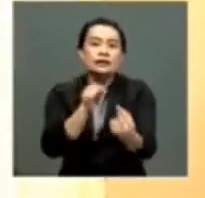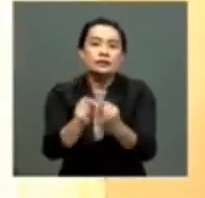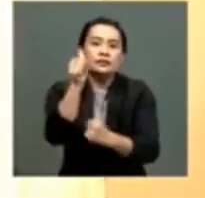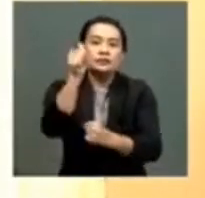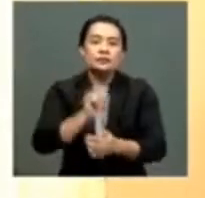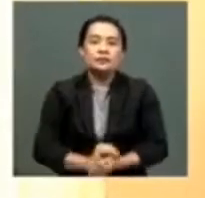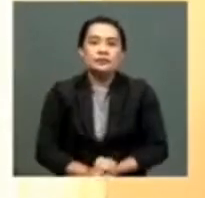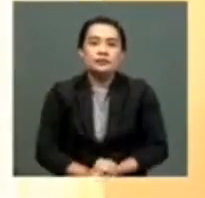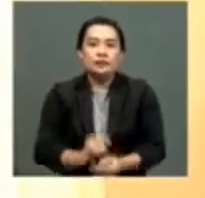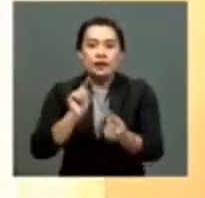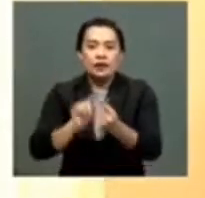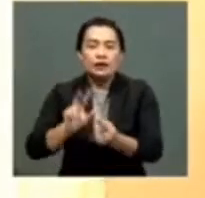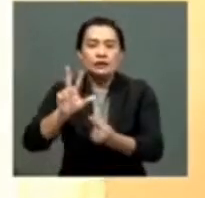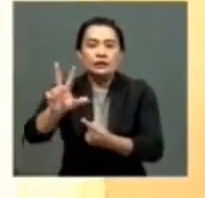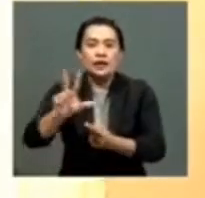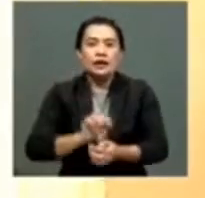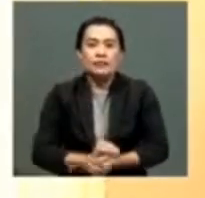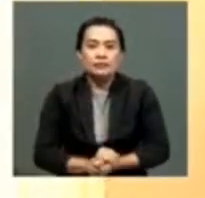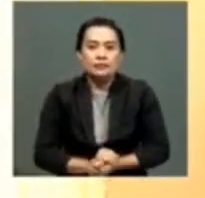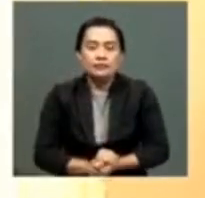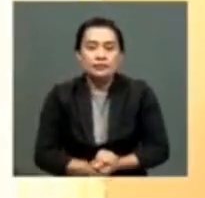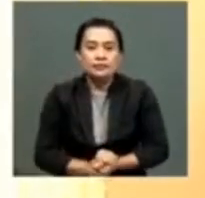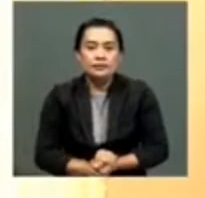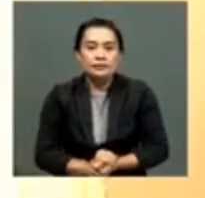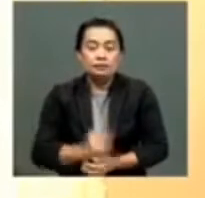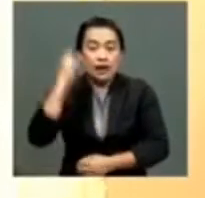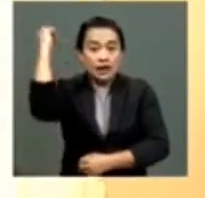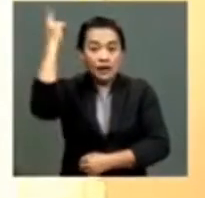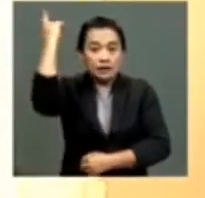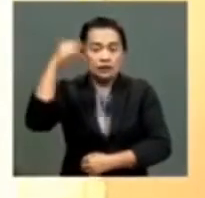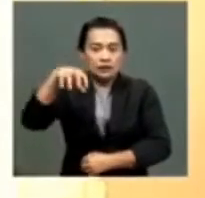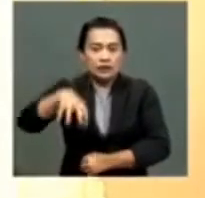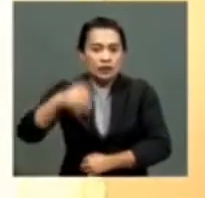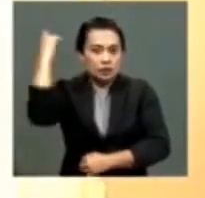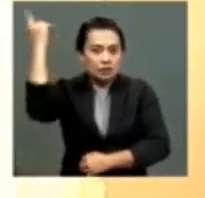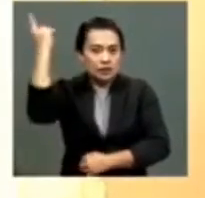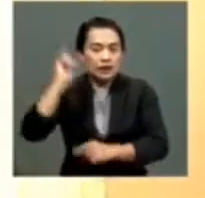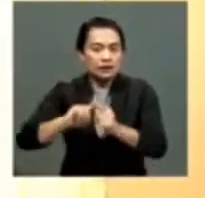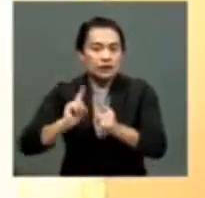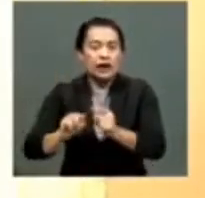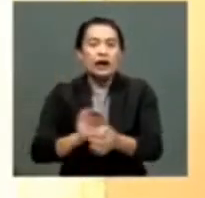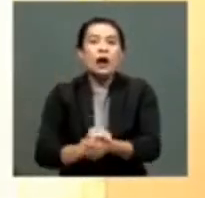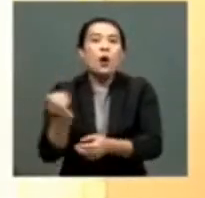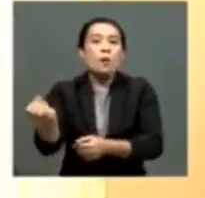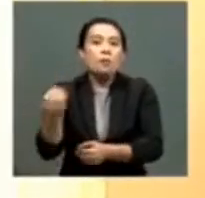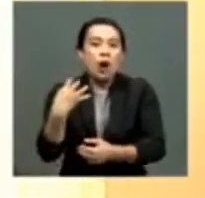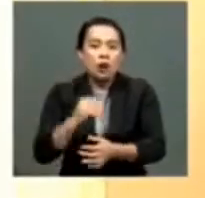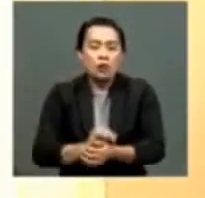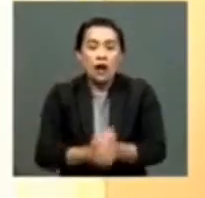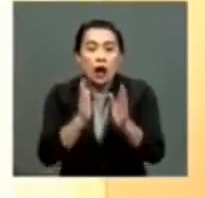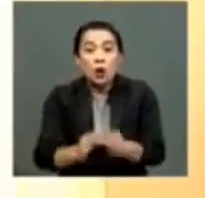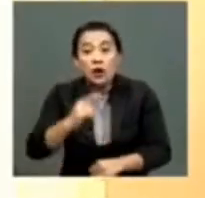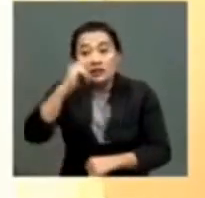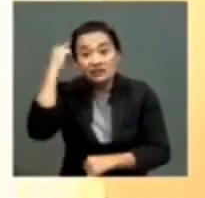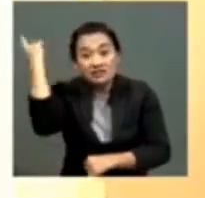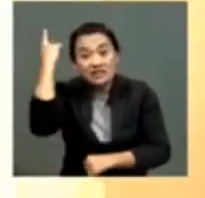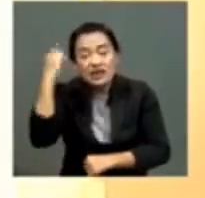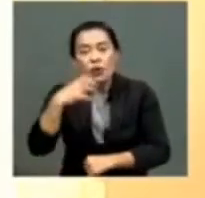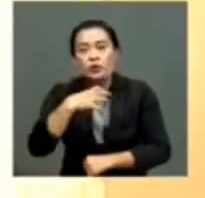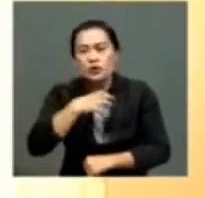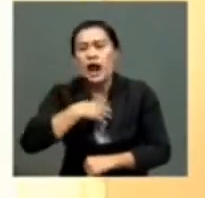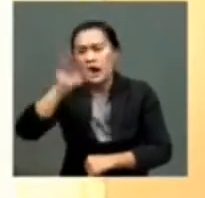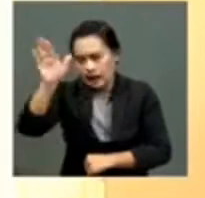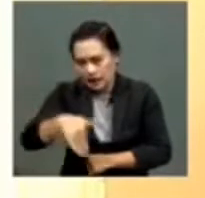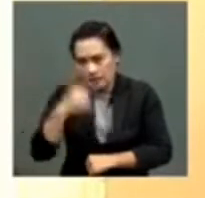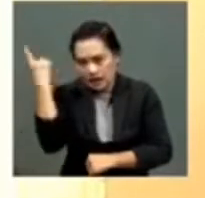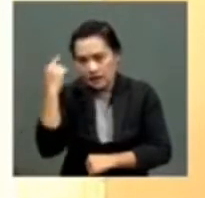ที่3ในส่วนของภาคการท่องเที่ยวซึ่งได้บอกกับผมชัดเจนว่าต้องการให้นักท่องเที่ยวกลับมาโดยเร็วประเด็น